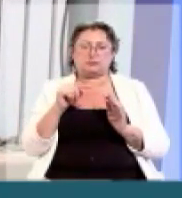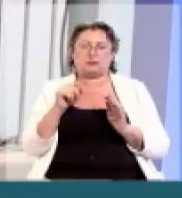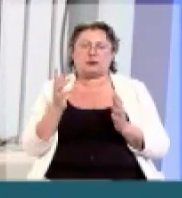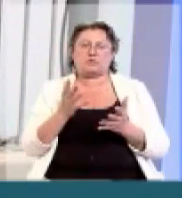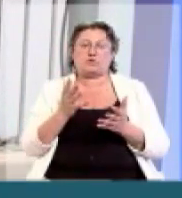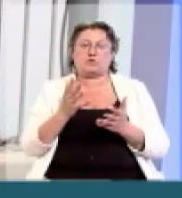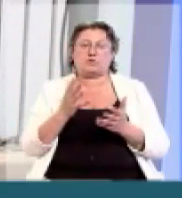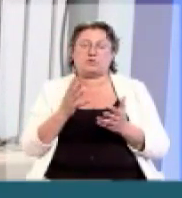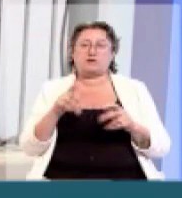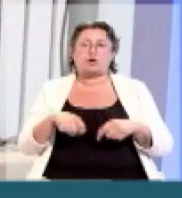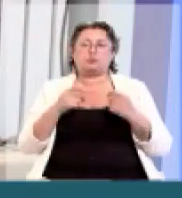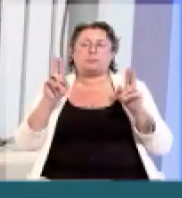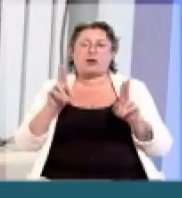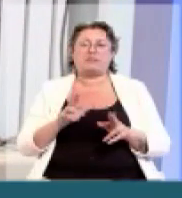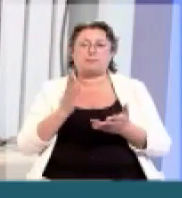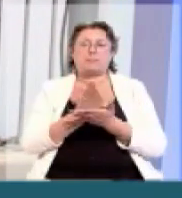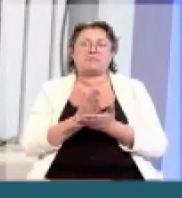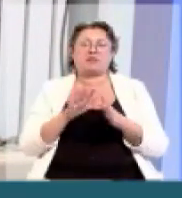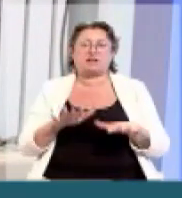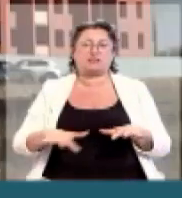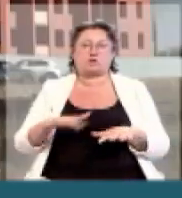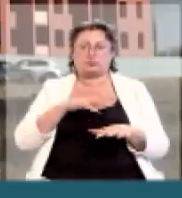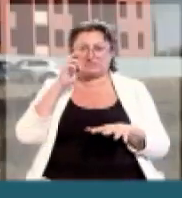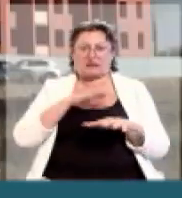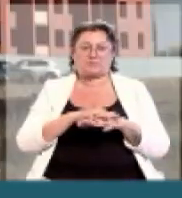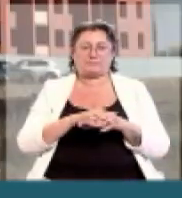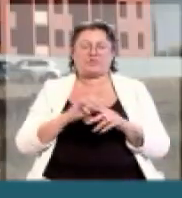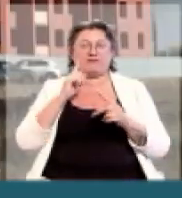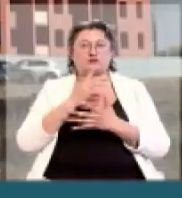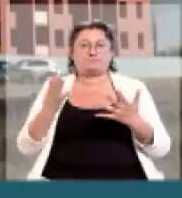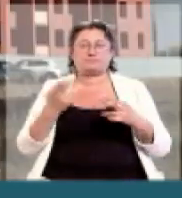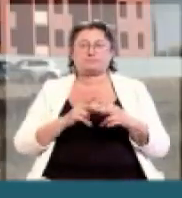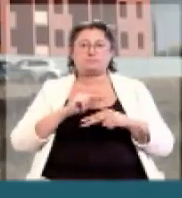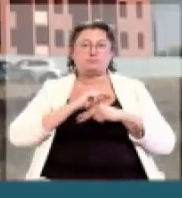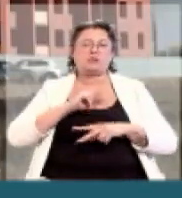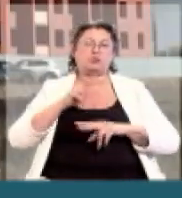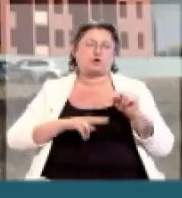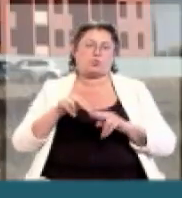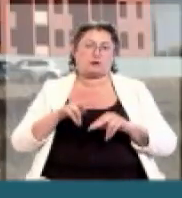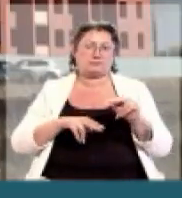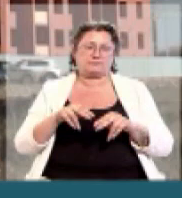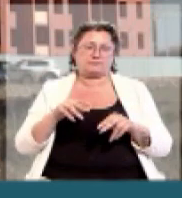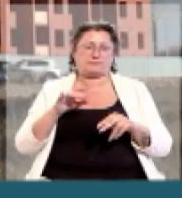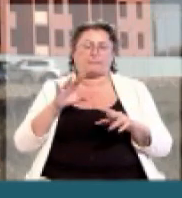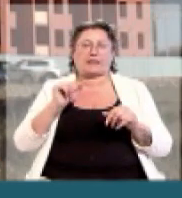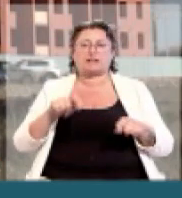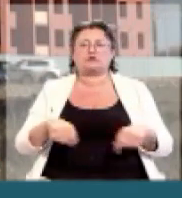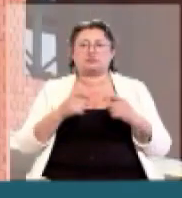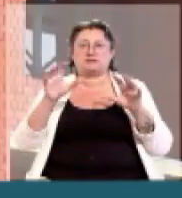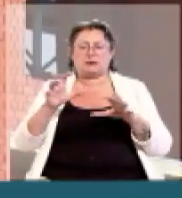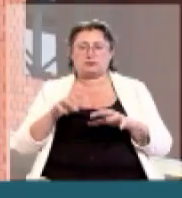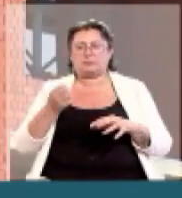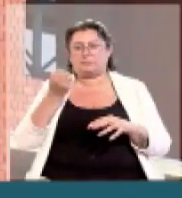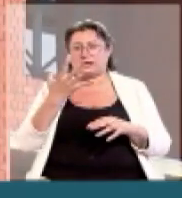которые нарушили правила пребывания на территории страны. В основном нелегалы трудились на строительных объектах. За нарушение